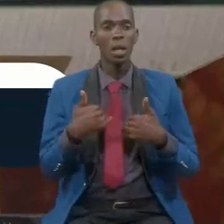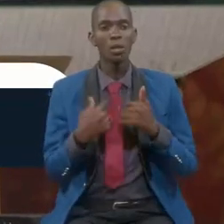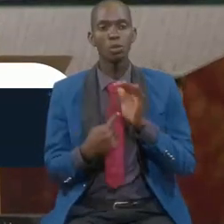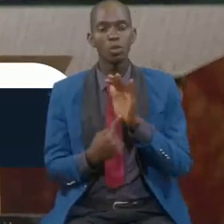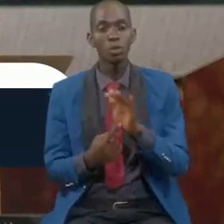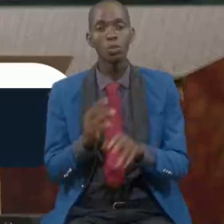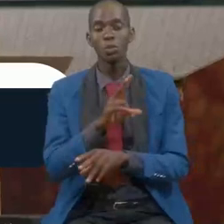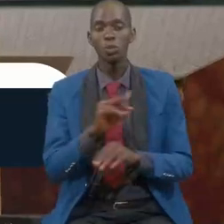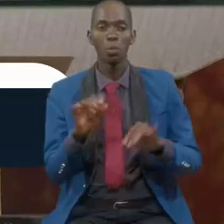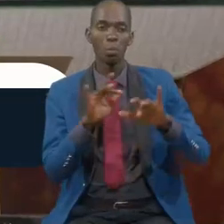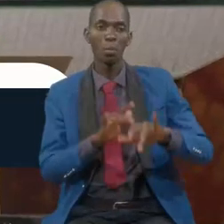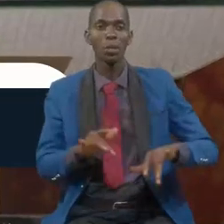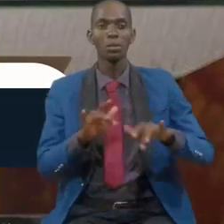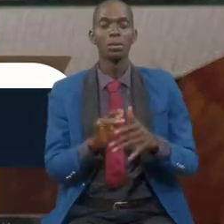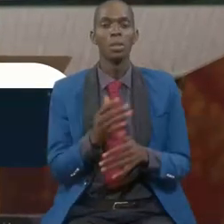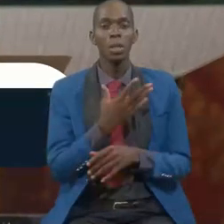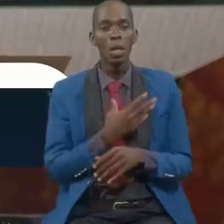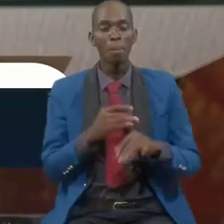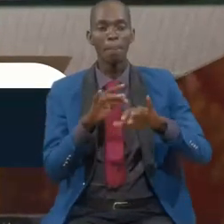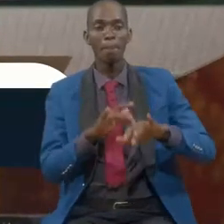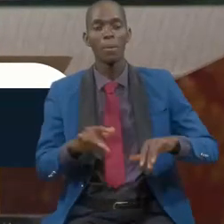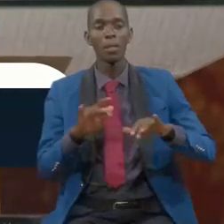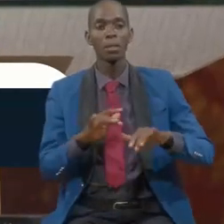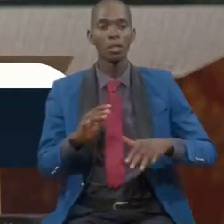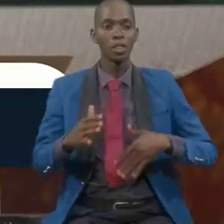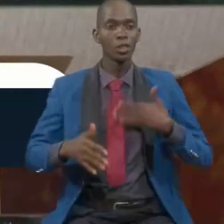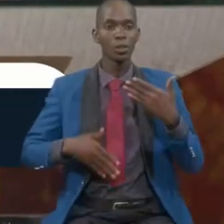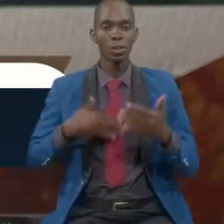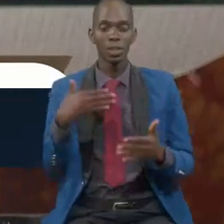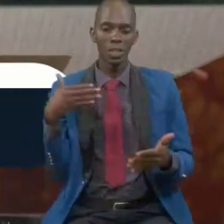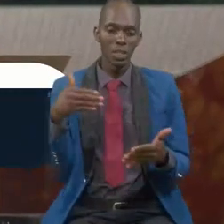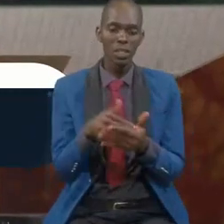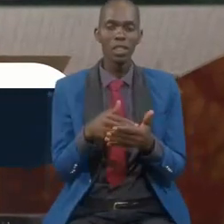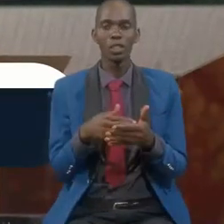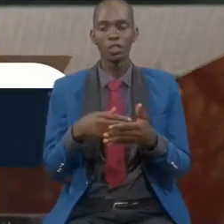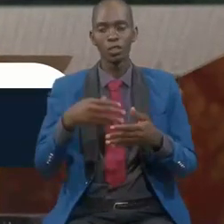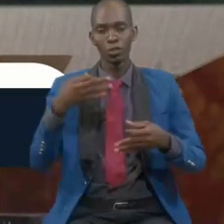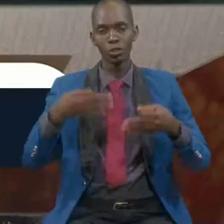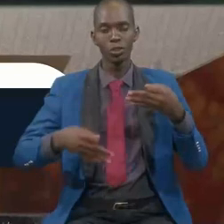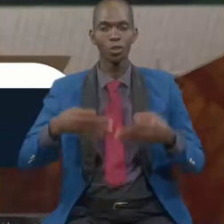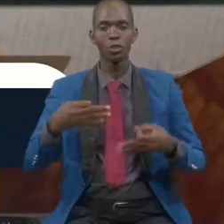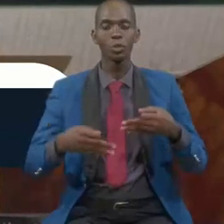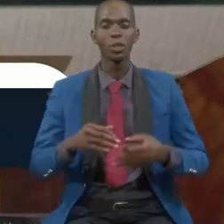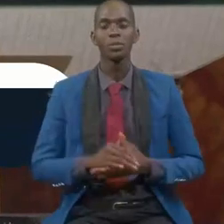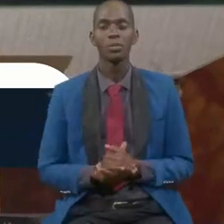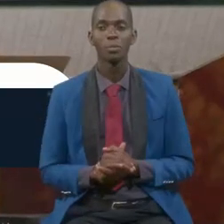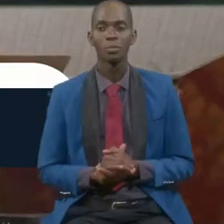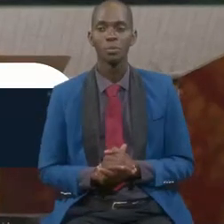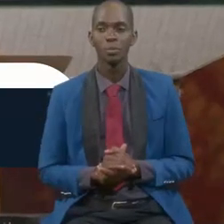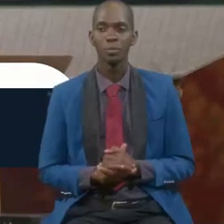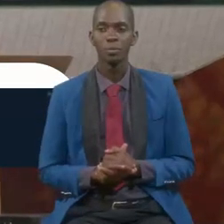fait miséricorde. La miséricorde triomphe du